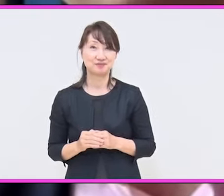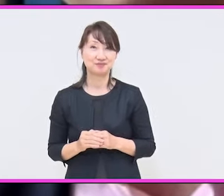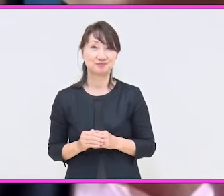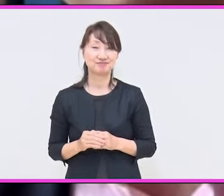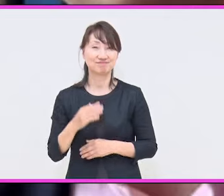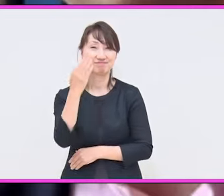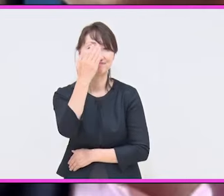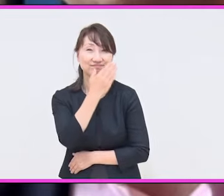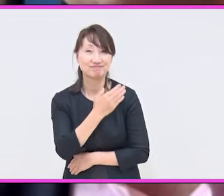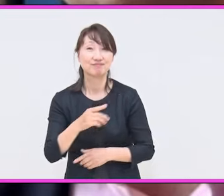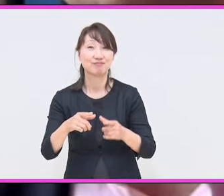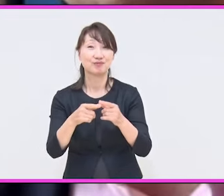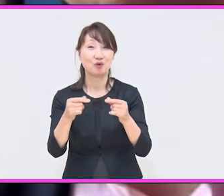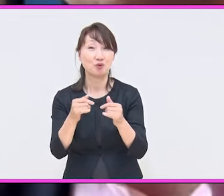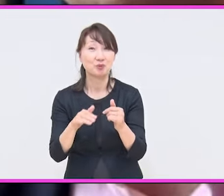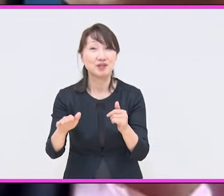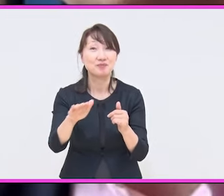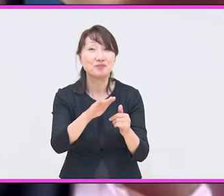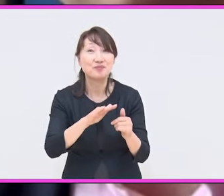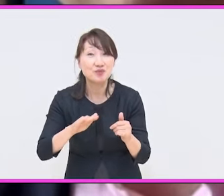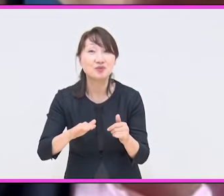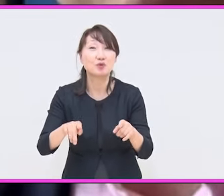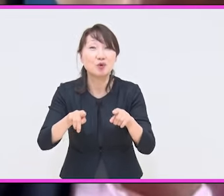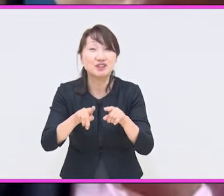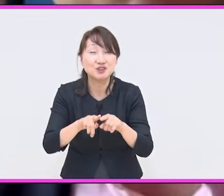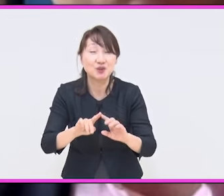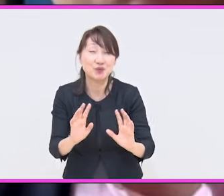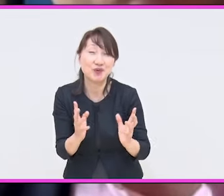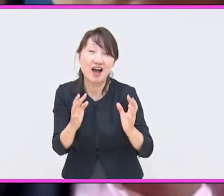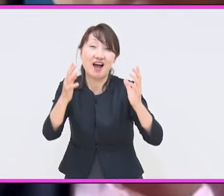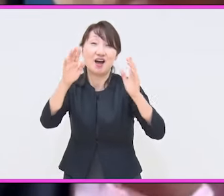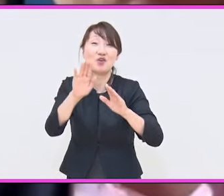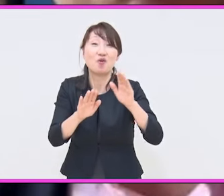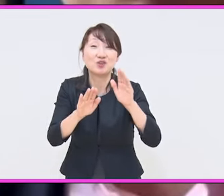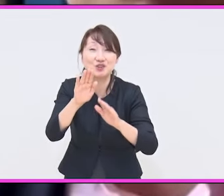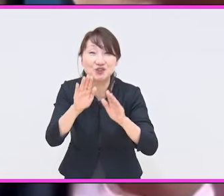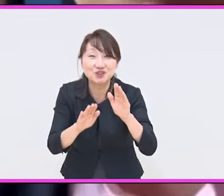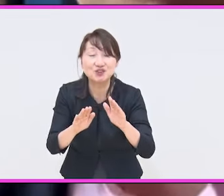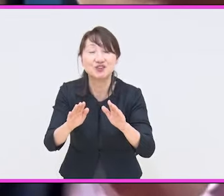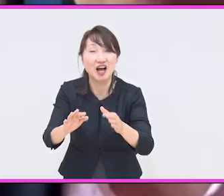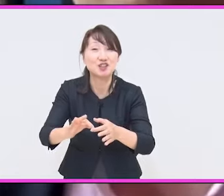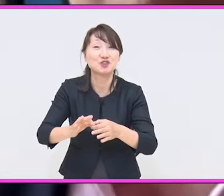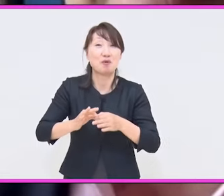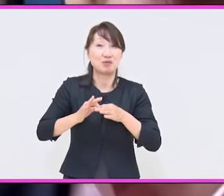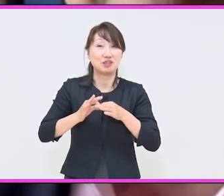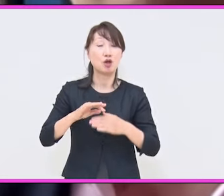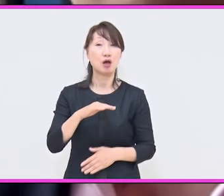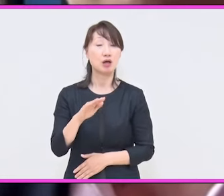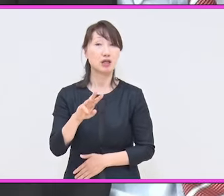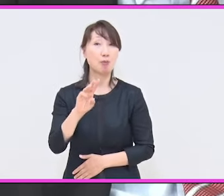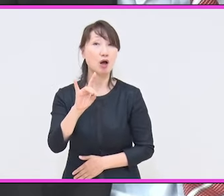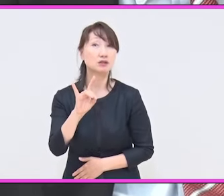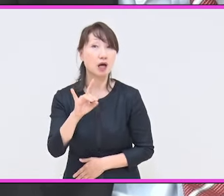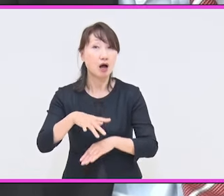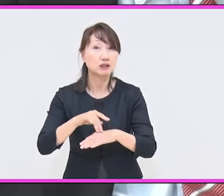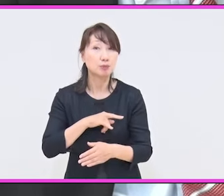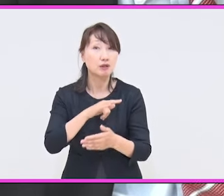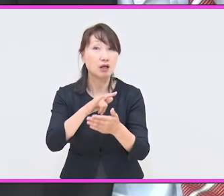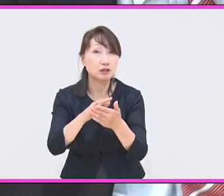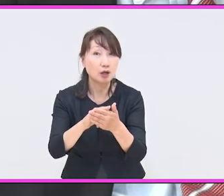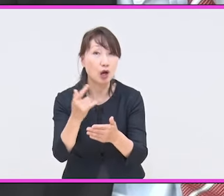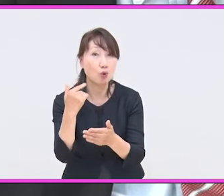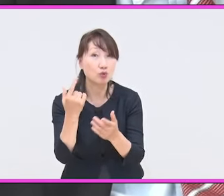こう国民の皆さんのこう熱狂している空気っていうのが言葉から伝わってくるようです。あの山脇さんも初めて行ったのがロンドンとおっしゃってました